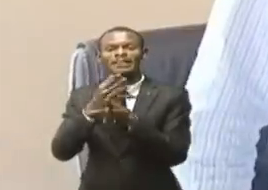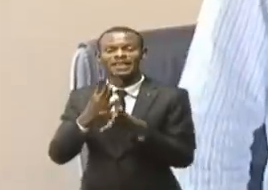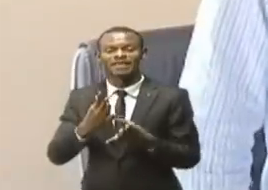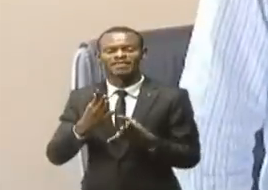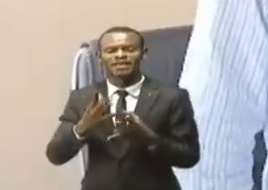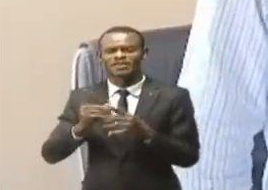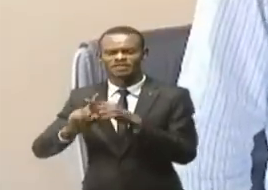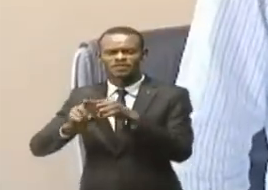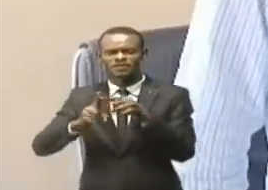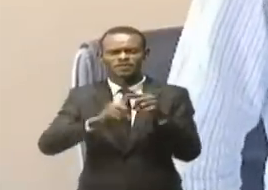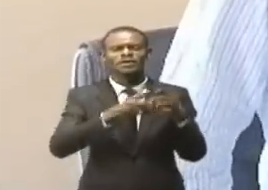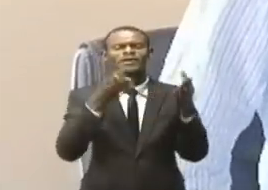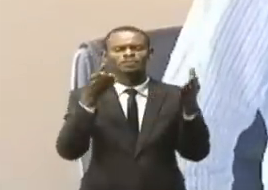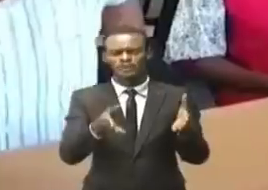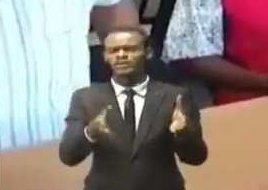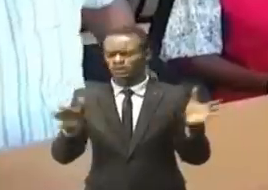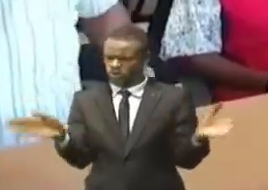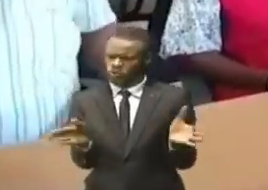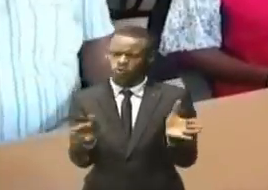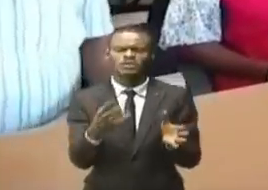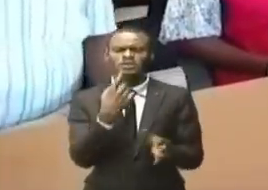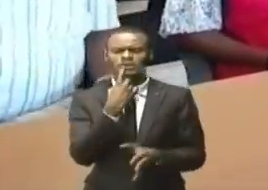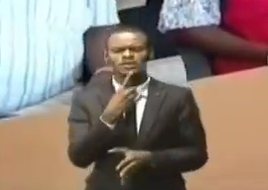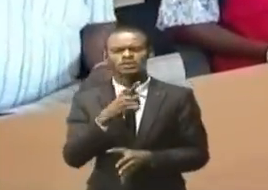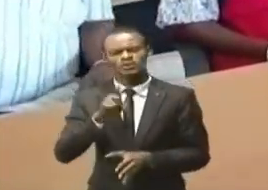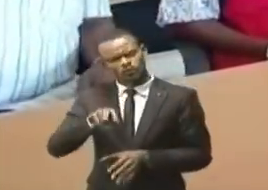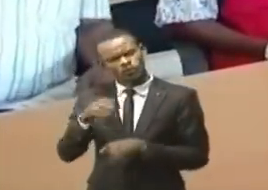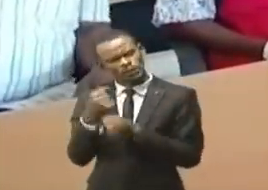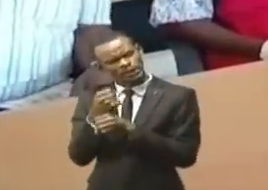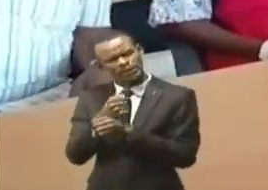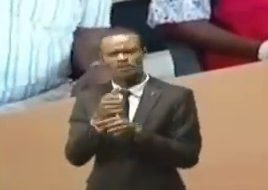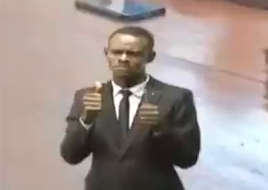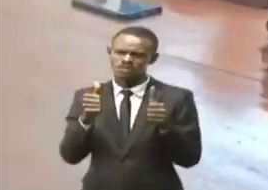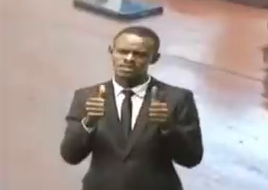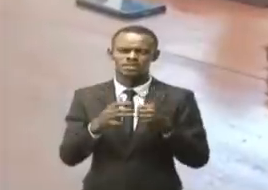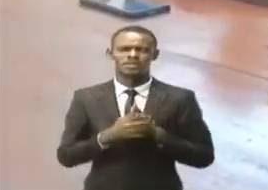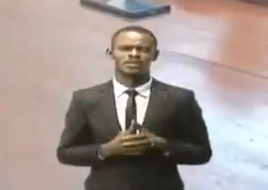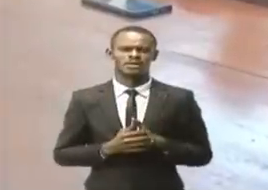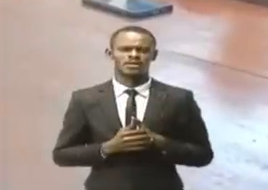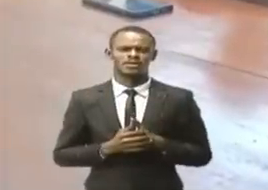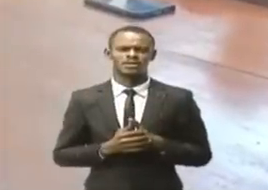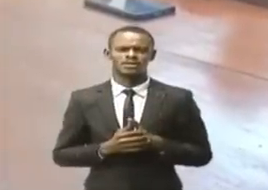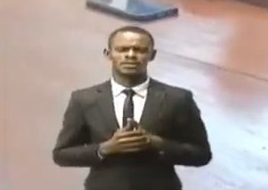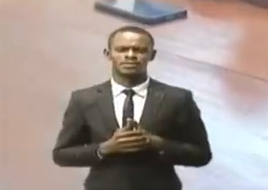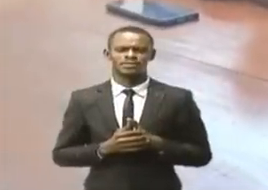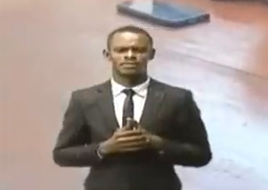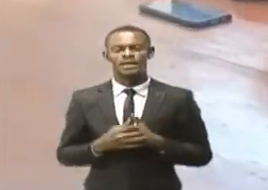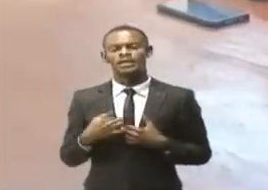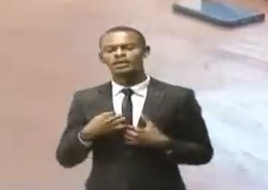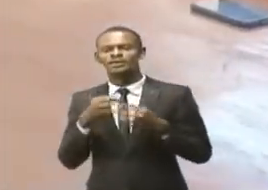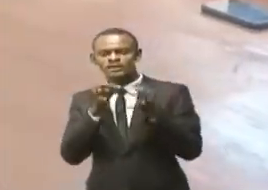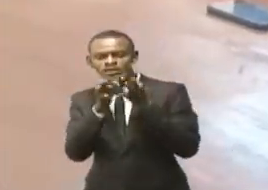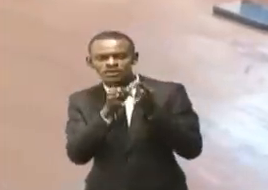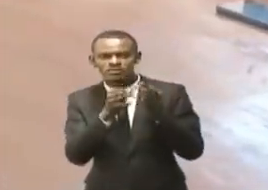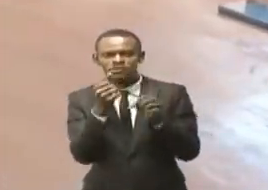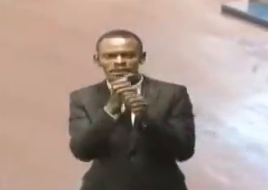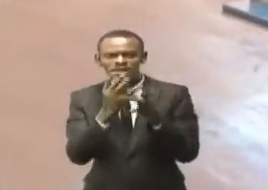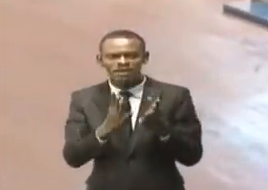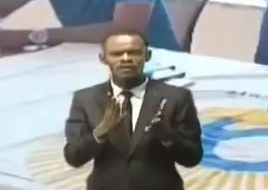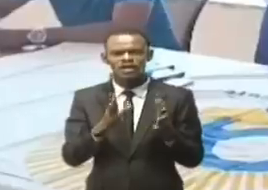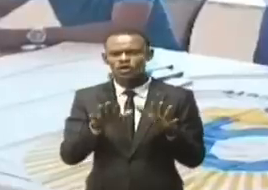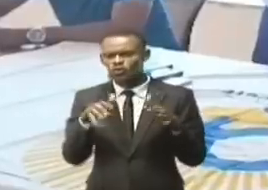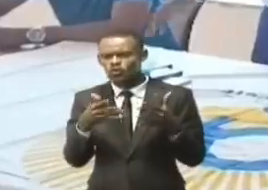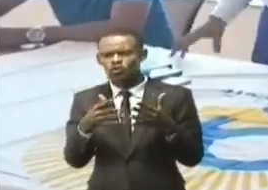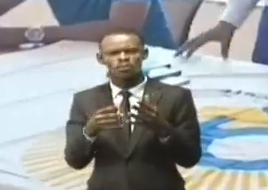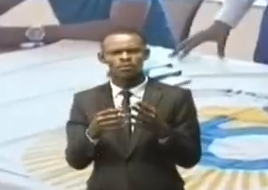autres au travail. Travail de qualité car la méritocratie reste et demeure le seul critère de cotation du personnel. Les professeurs